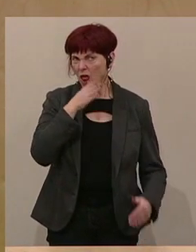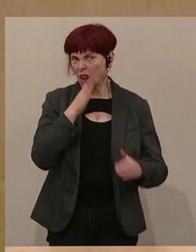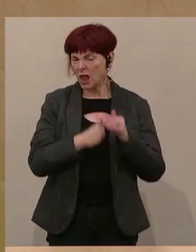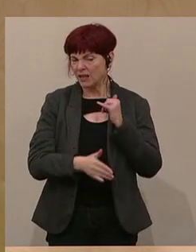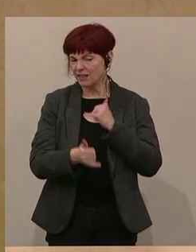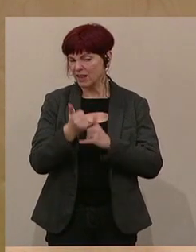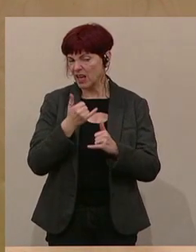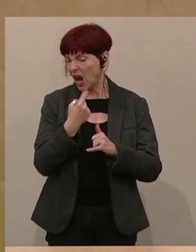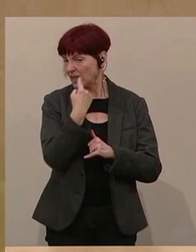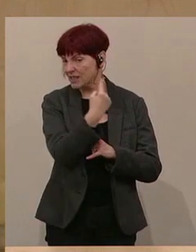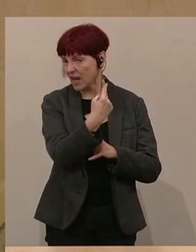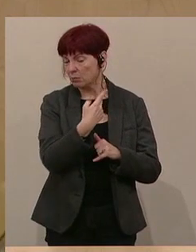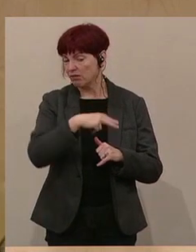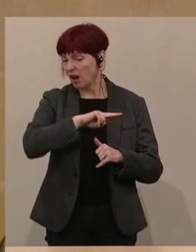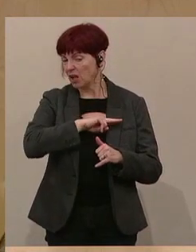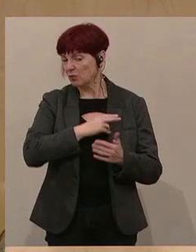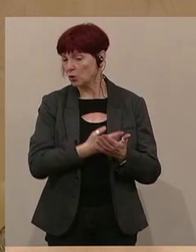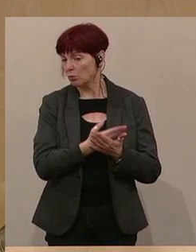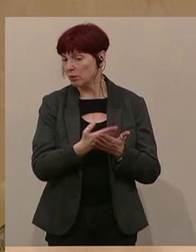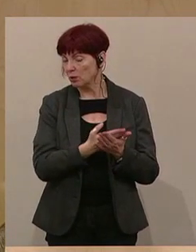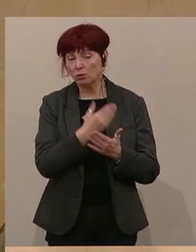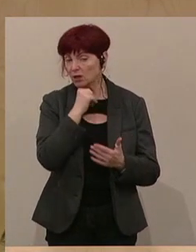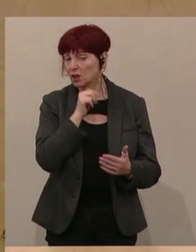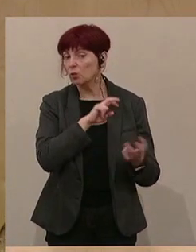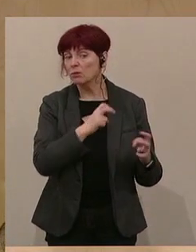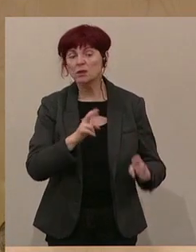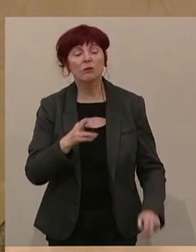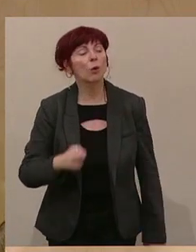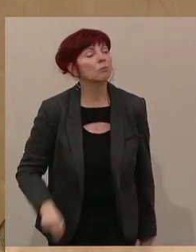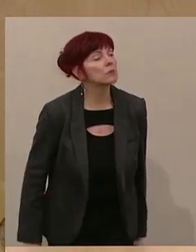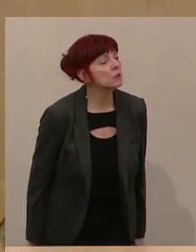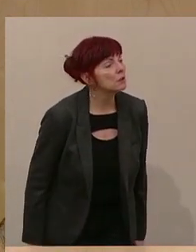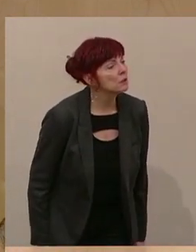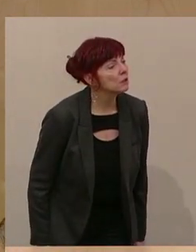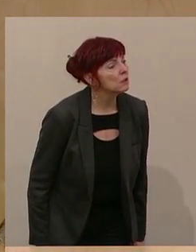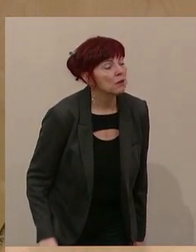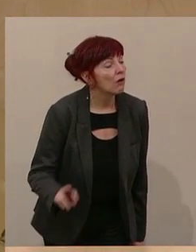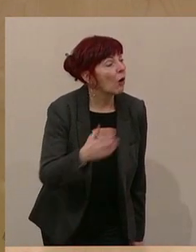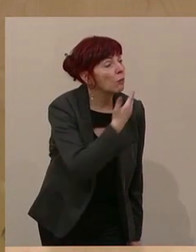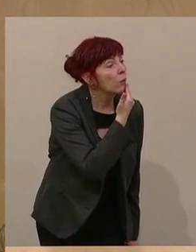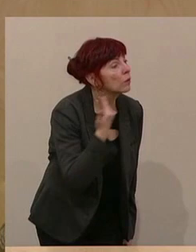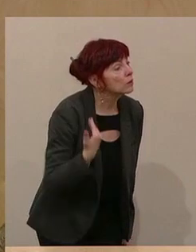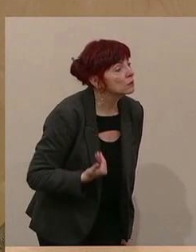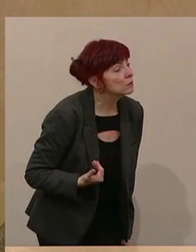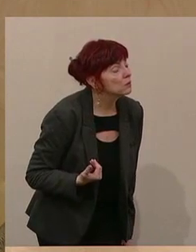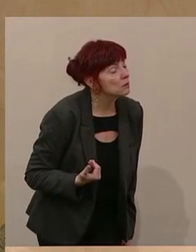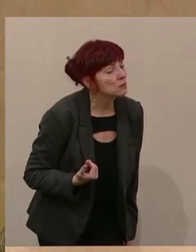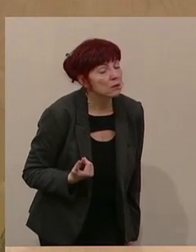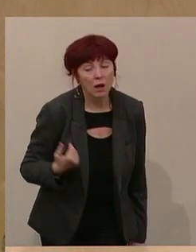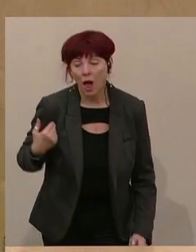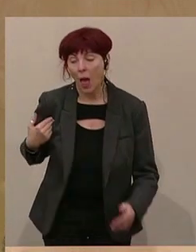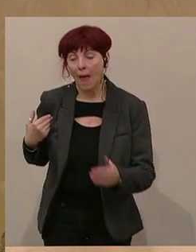Bildung zuständig war, nicht umgesetzt? Wieso habt ihr das nicht gemacht? Bis vor einem